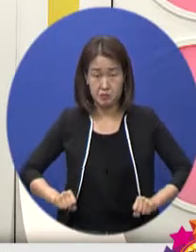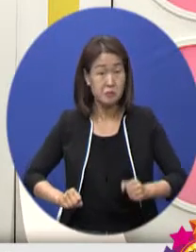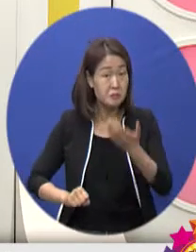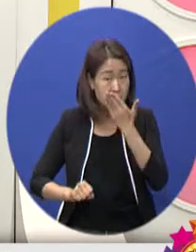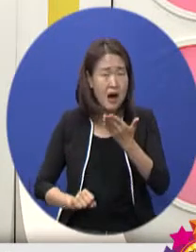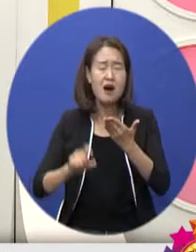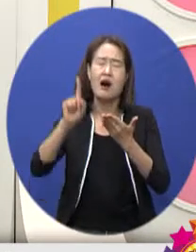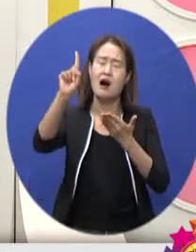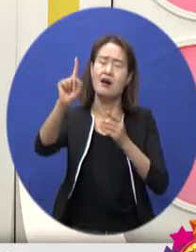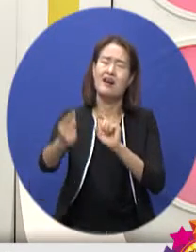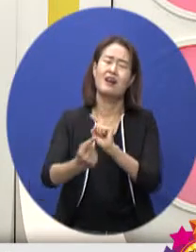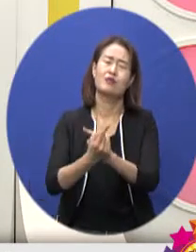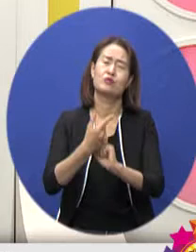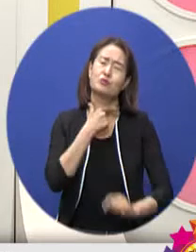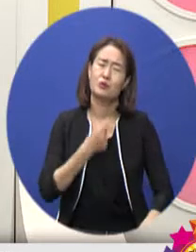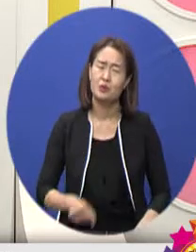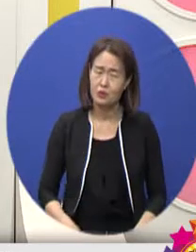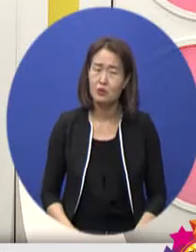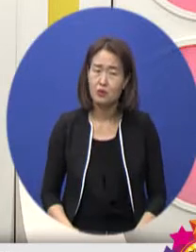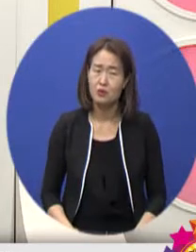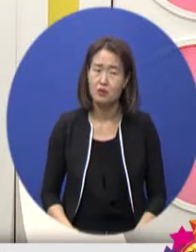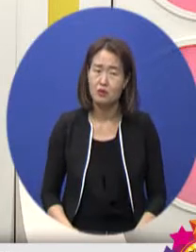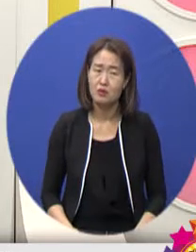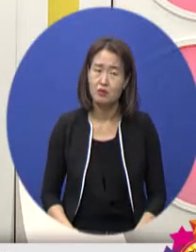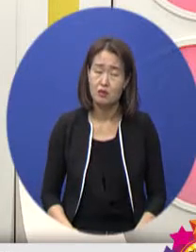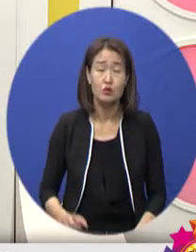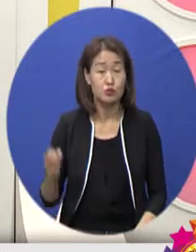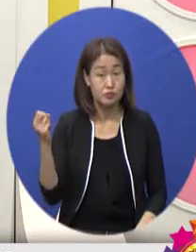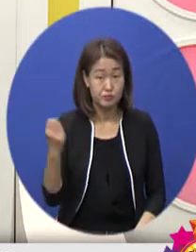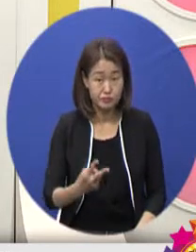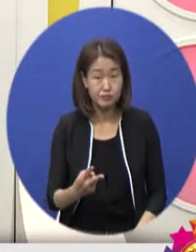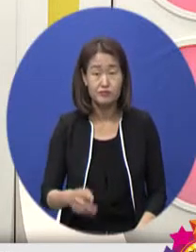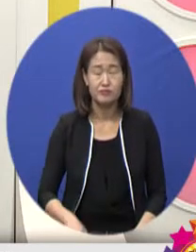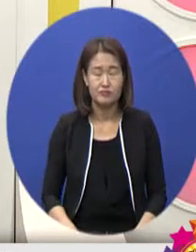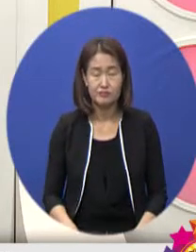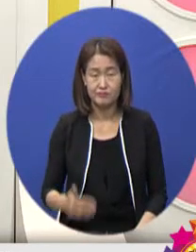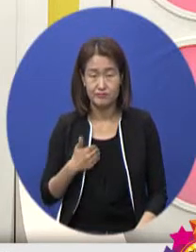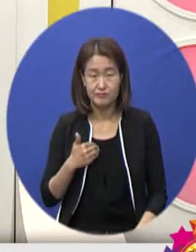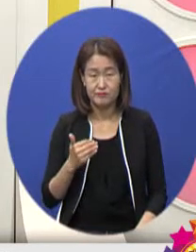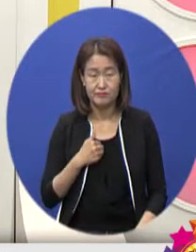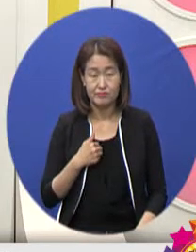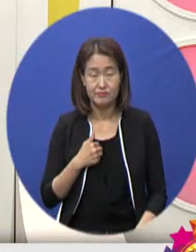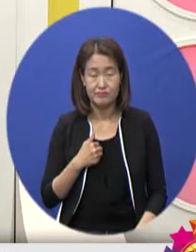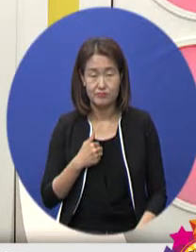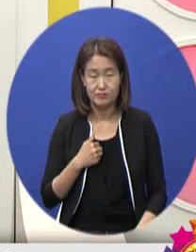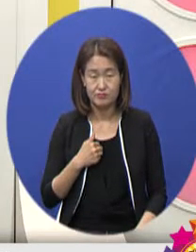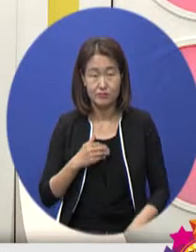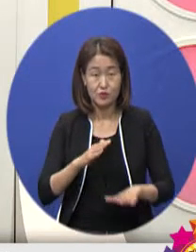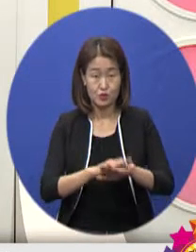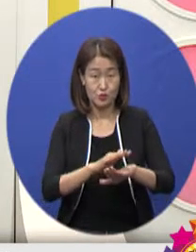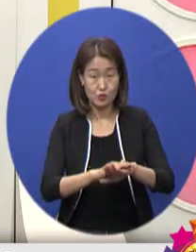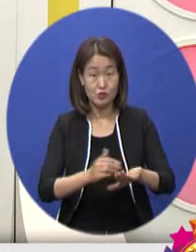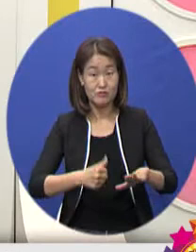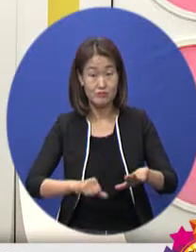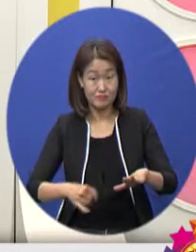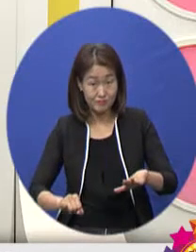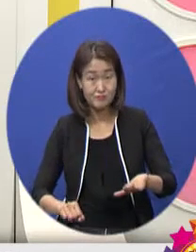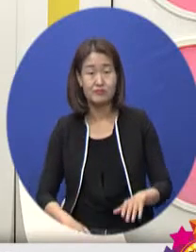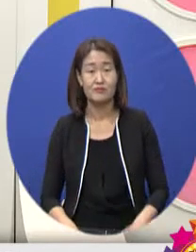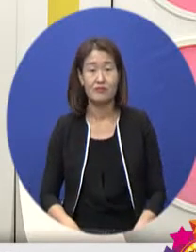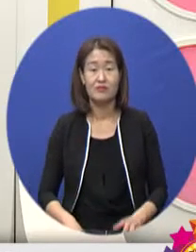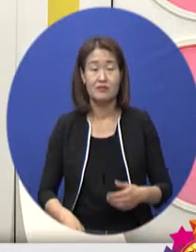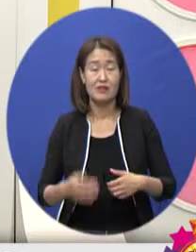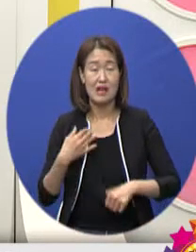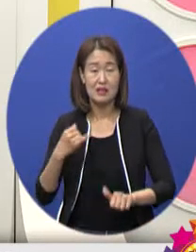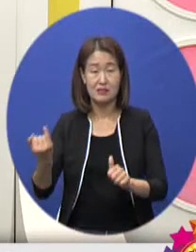좀 만나고 싶어요. 네. 그렇게 하고 네. 제가 저기 뭐야 저 손주를 네네. 네,